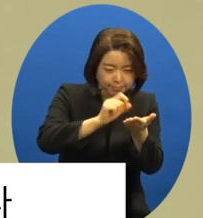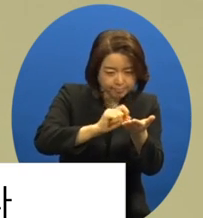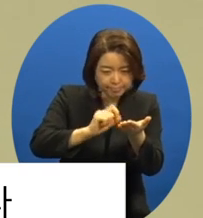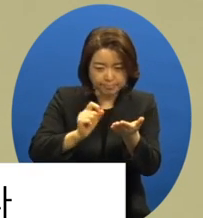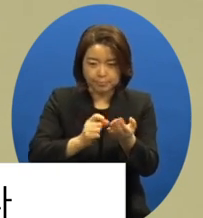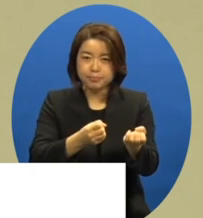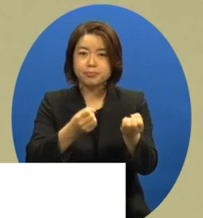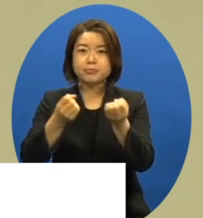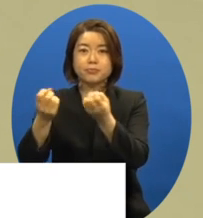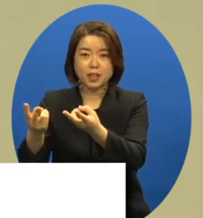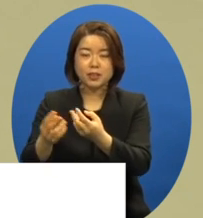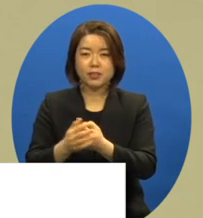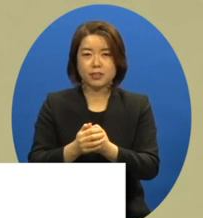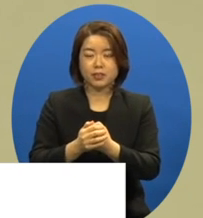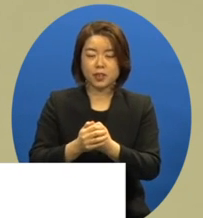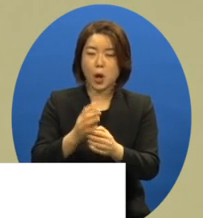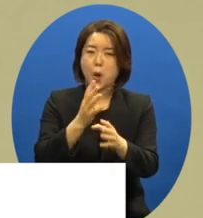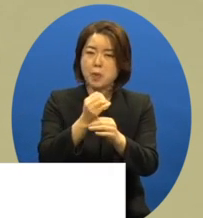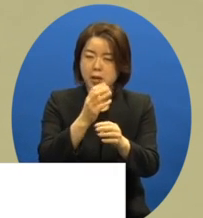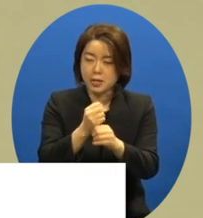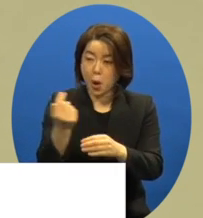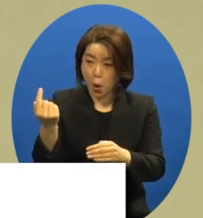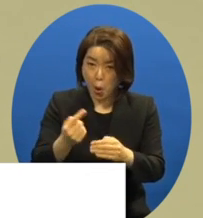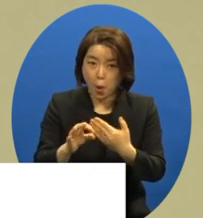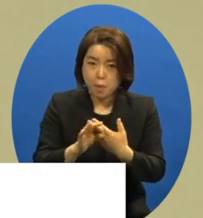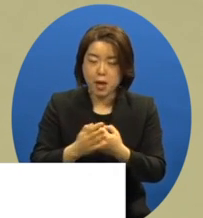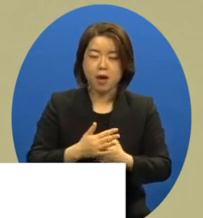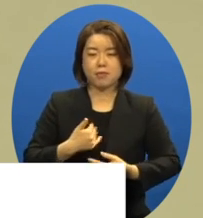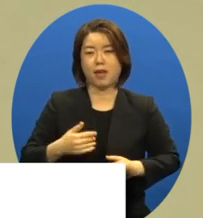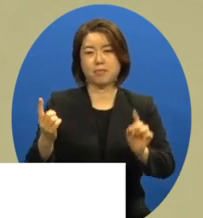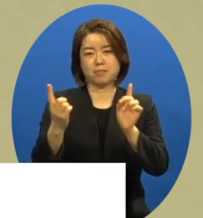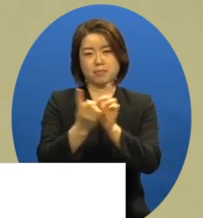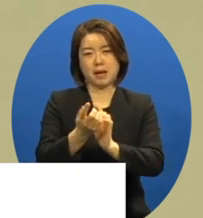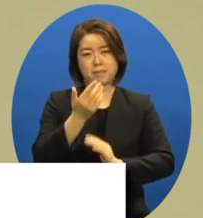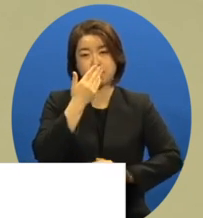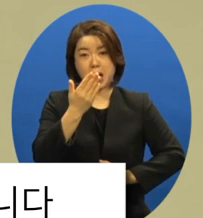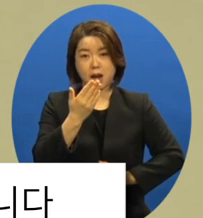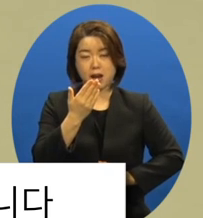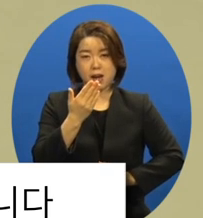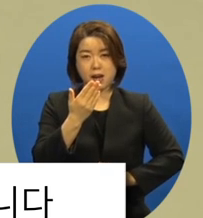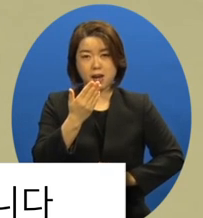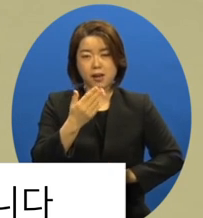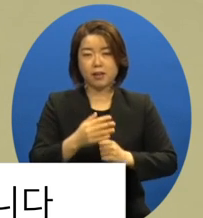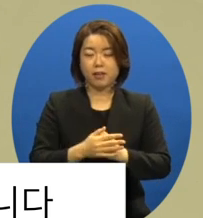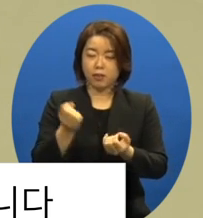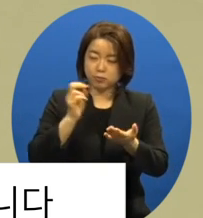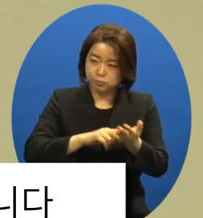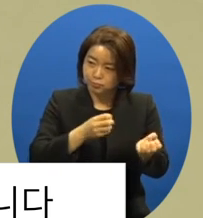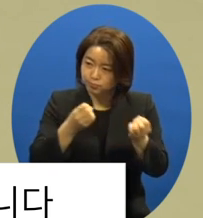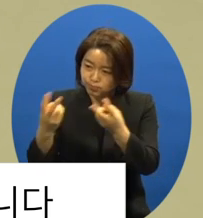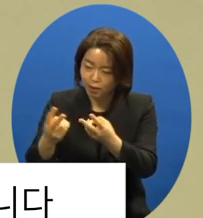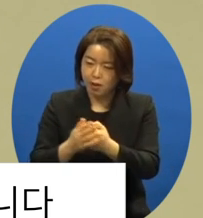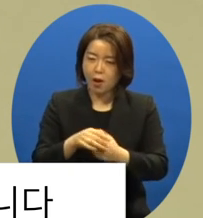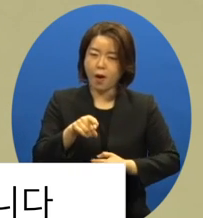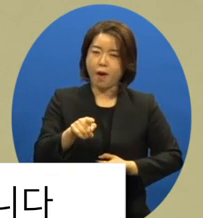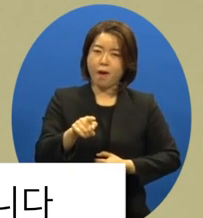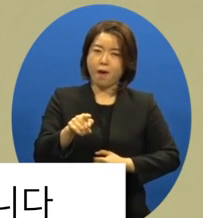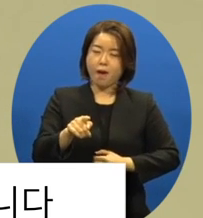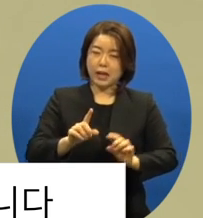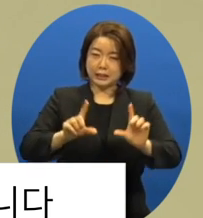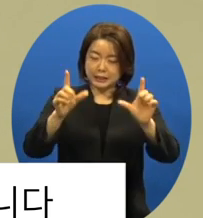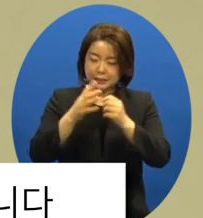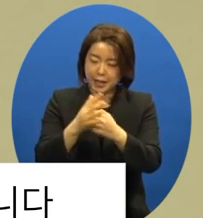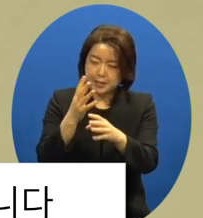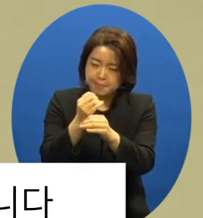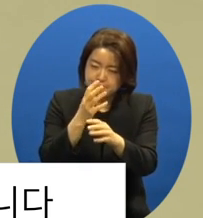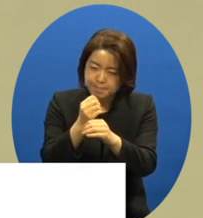보냈습니다. 며칠 날까지 오면 나를 만날 수 있습니다. 그리고는 그날을 정말 어린아이